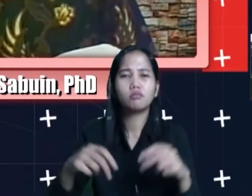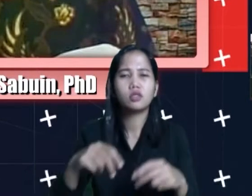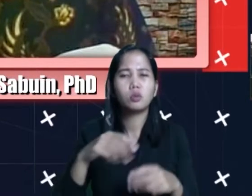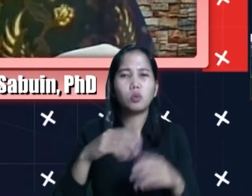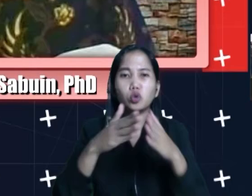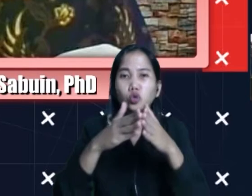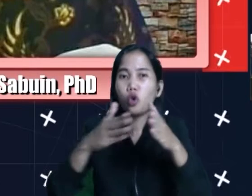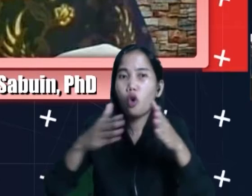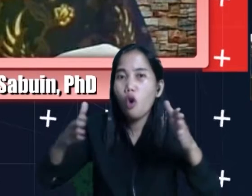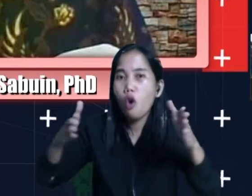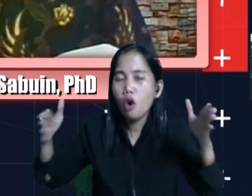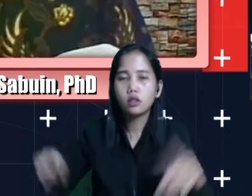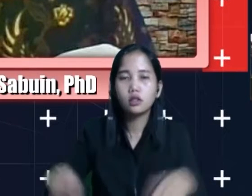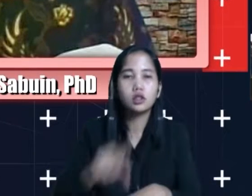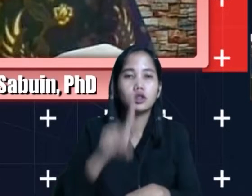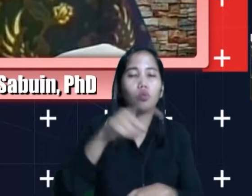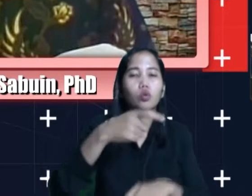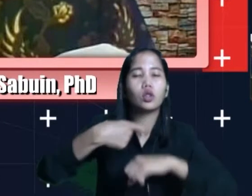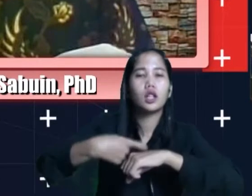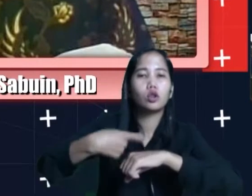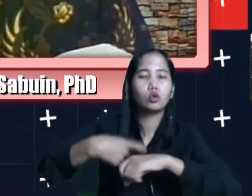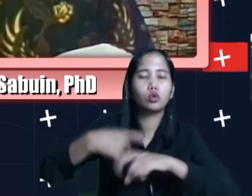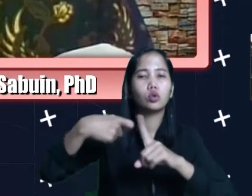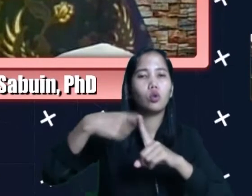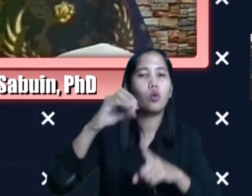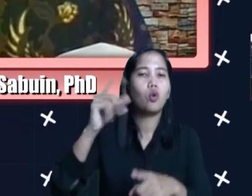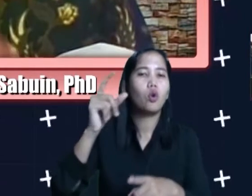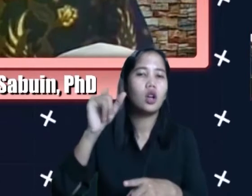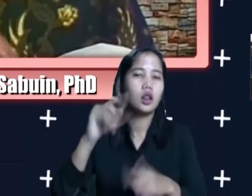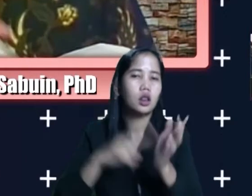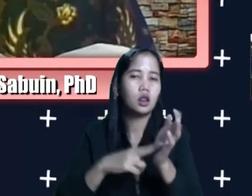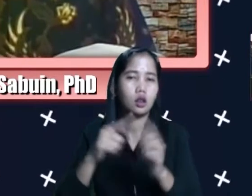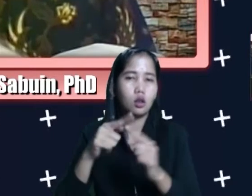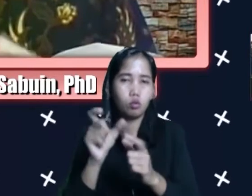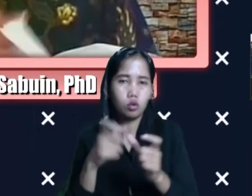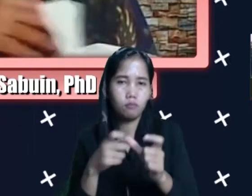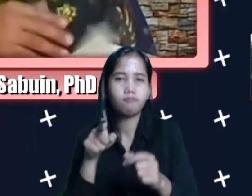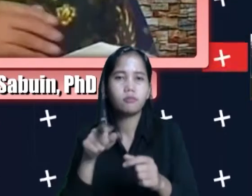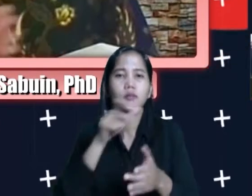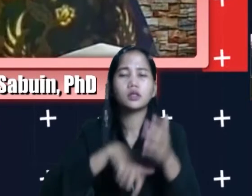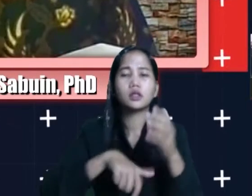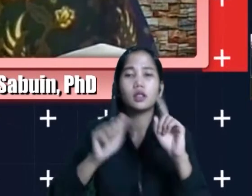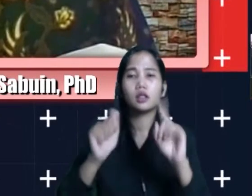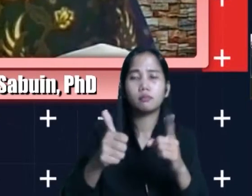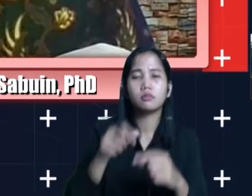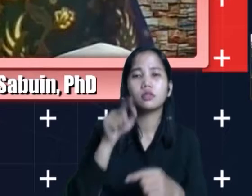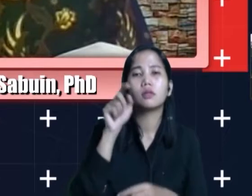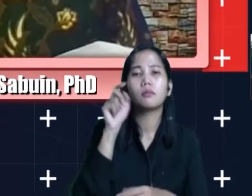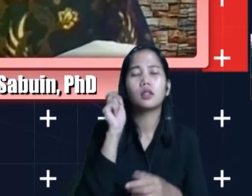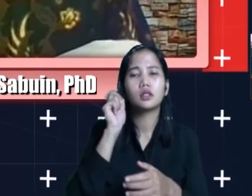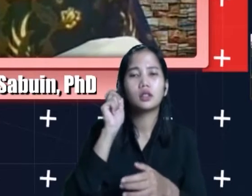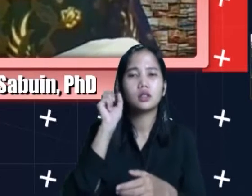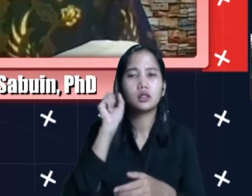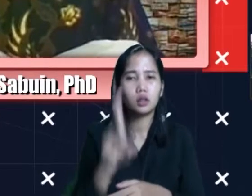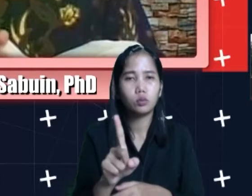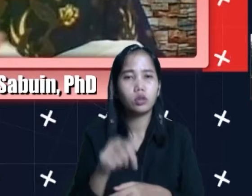kemudian surat Roma ada 16 pasal. Tapi ya kalau Filipi tidak panjang, hanya ada 4